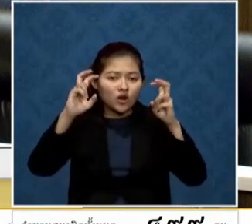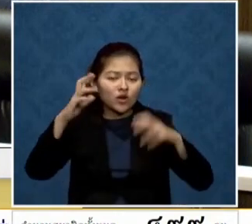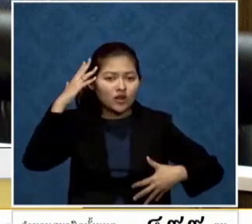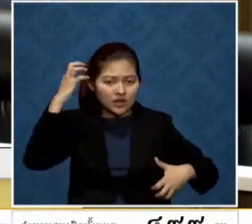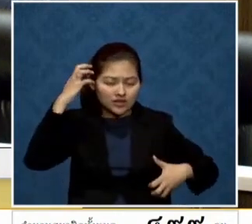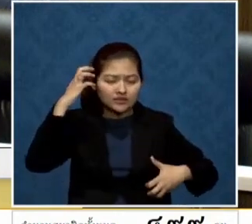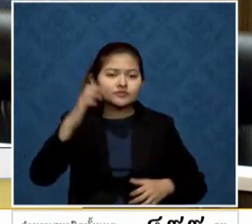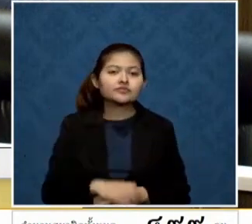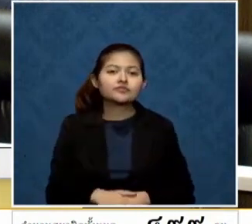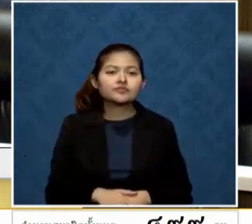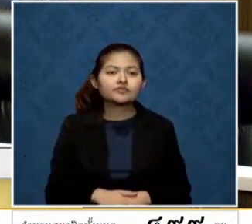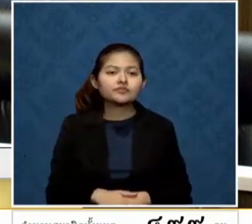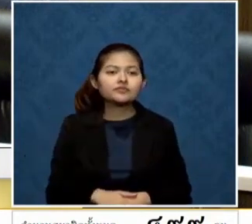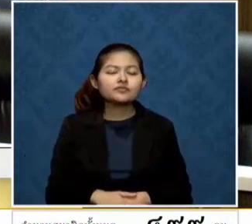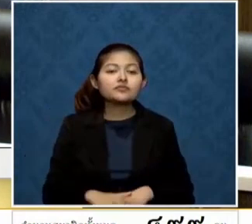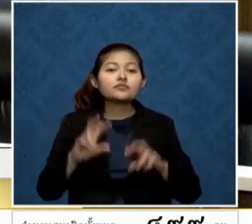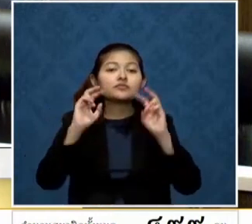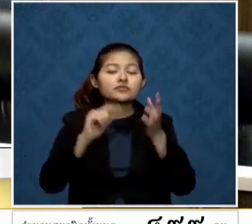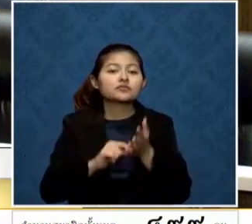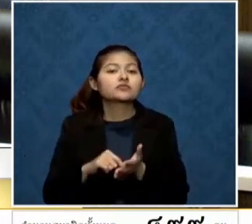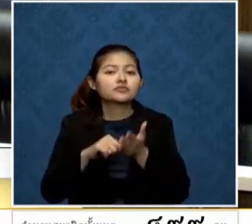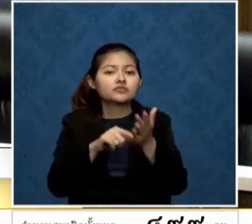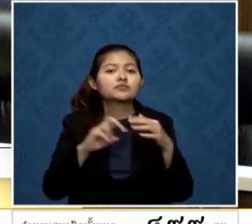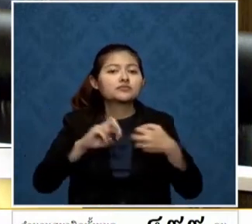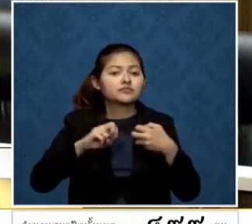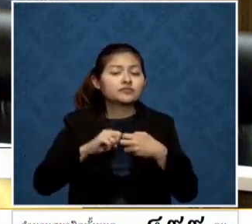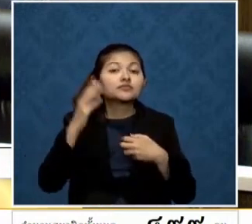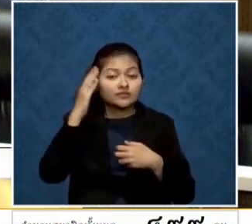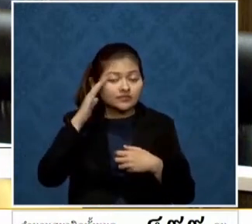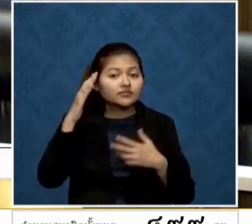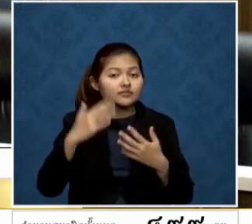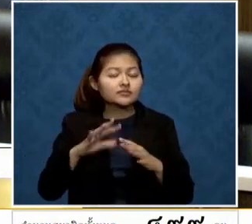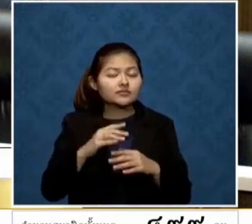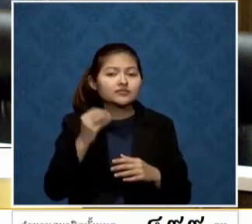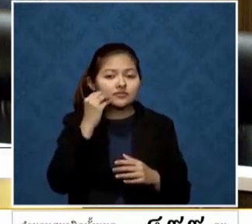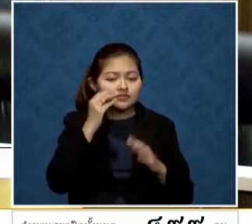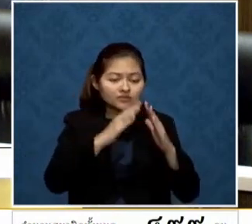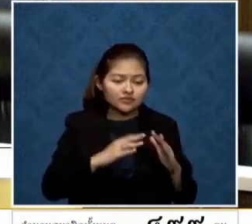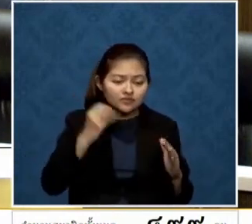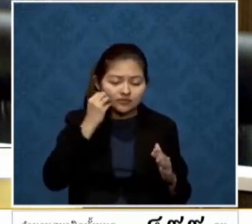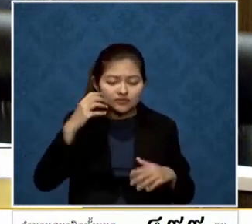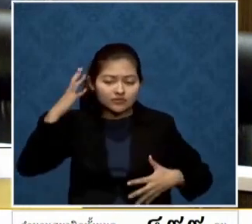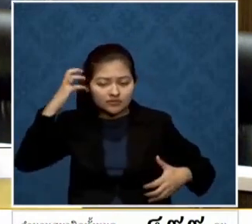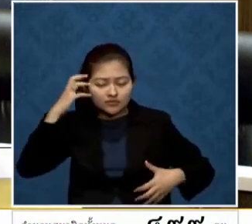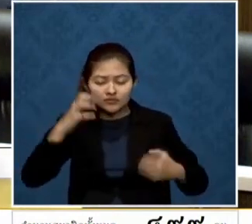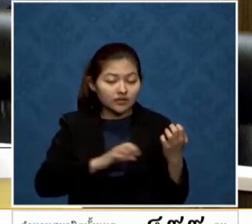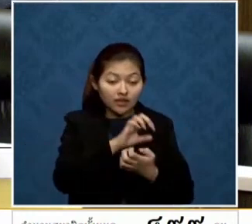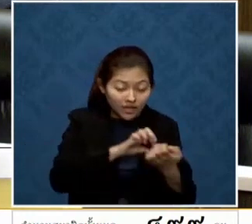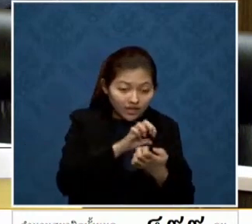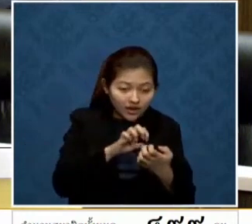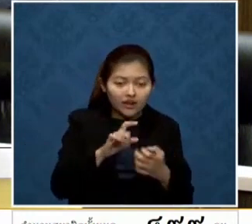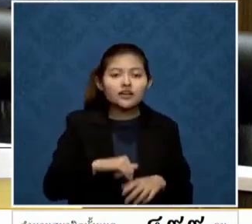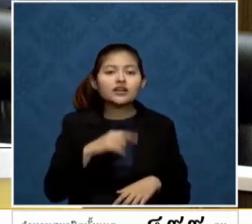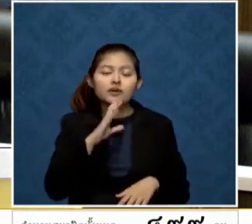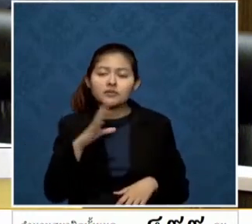ครับในส่วนของข้อเสนอครับแน่นอนว่าปัญหาเราทราบแล้วว่าบ้านคนกับบ้านลิงทุกวันนี้มันแยกกันไม่ออกละเรามาหา